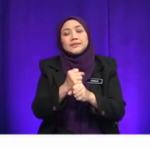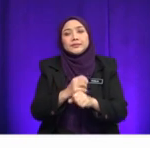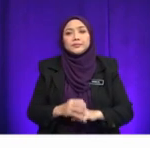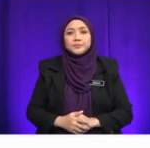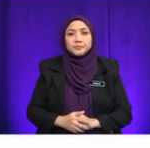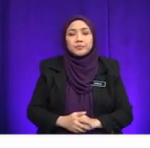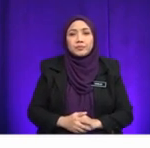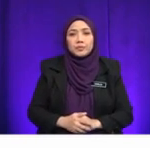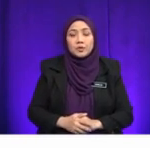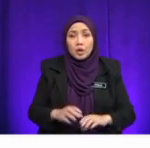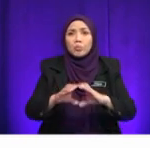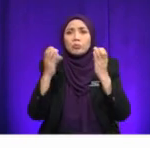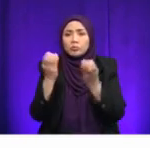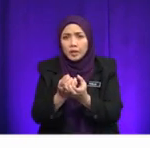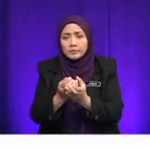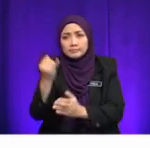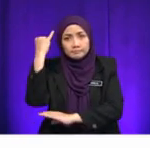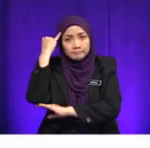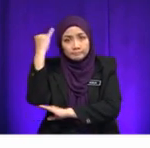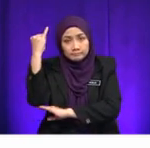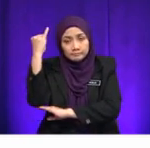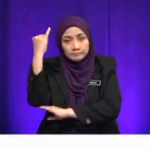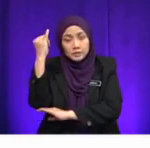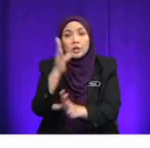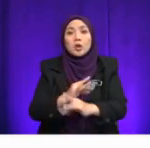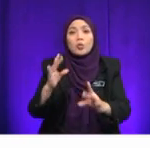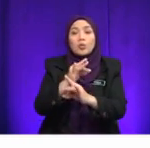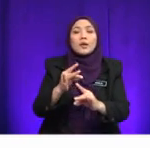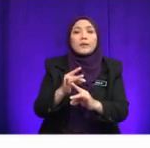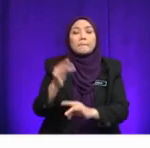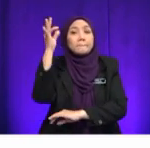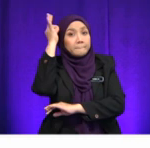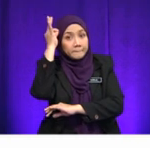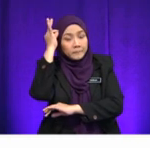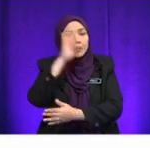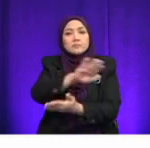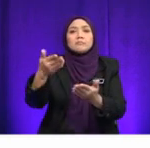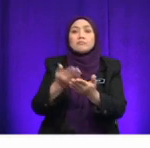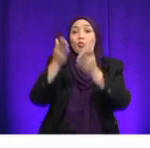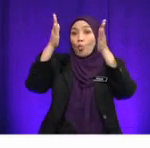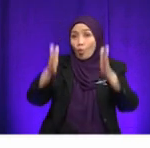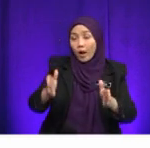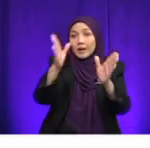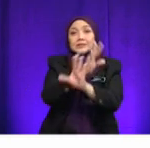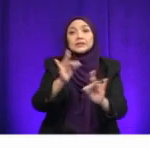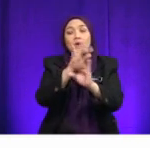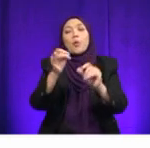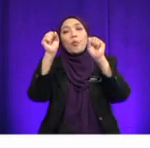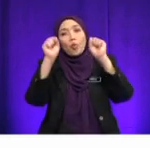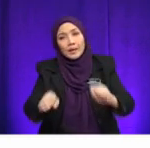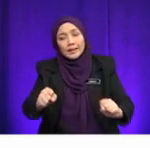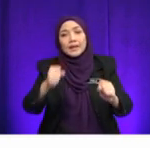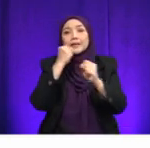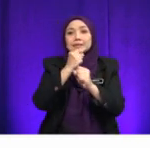golongan intelektual ini telah diberikan peluang untuk mengisi jawaban-jawatan dalam paket awan ini bukan